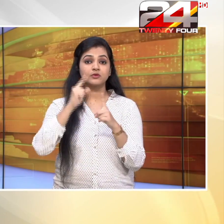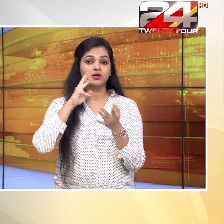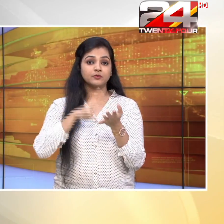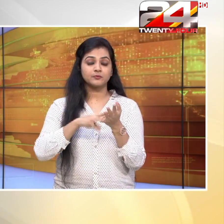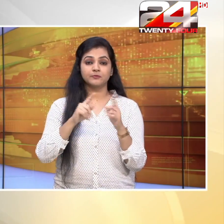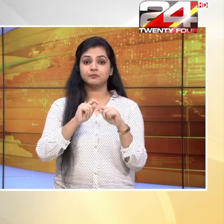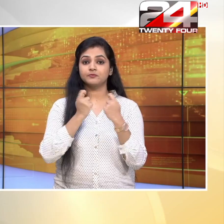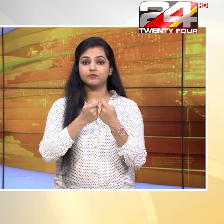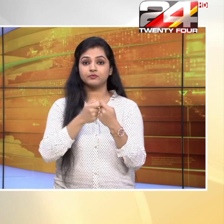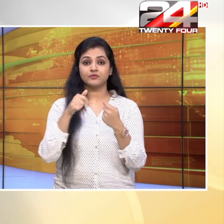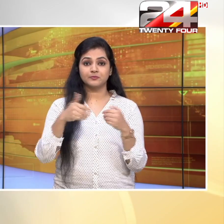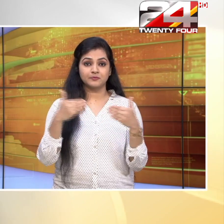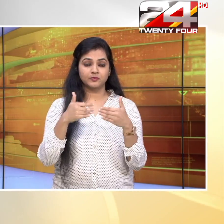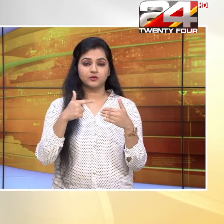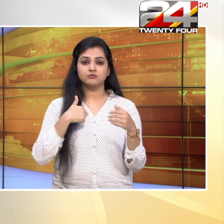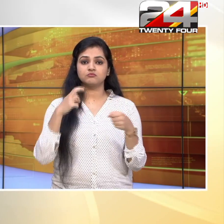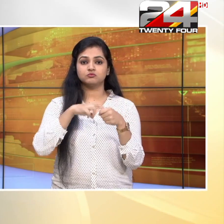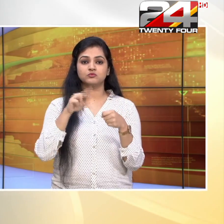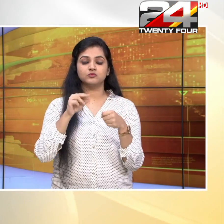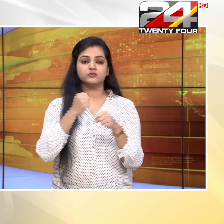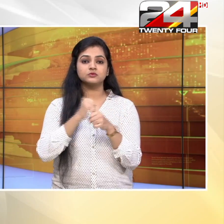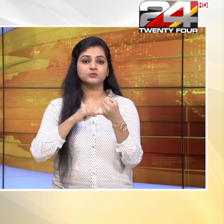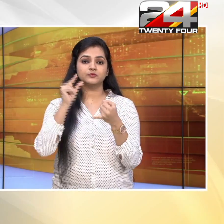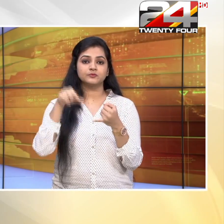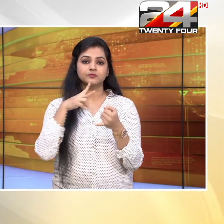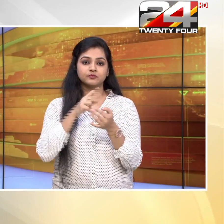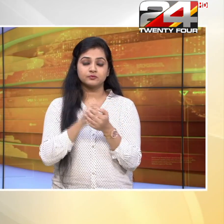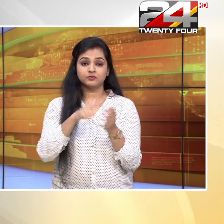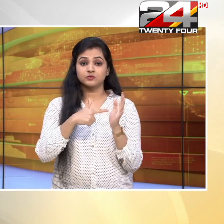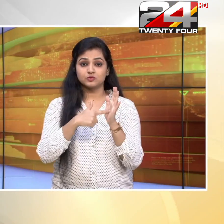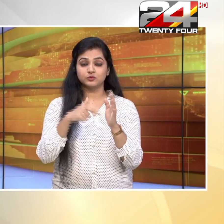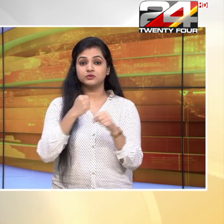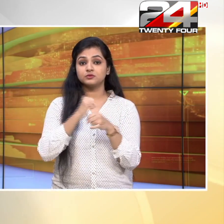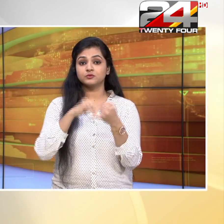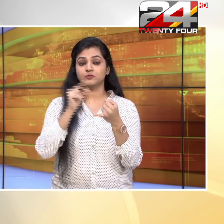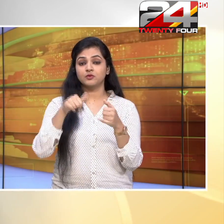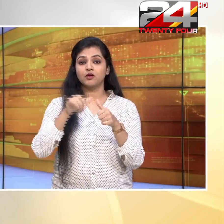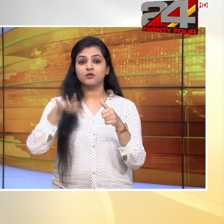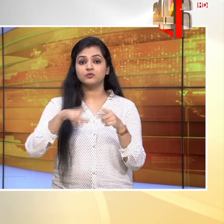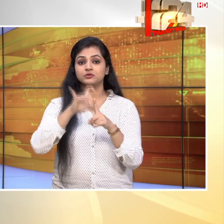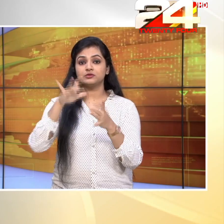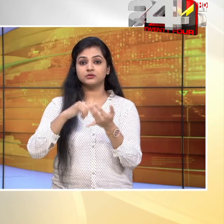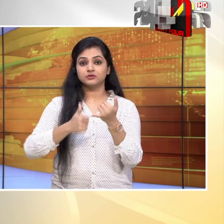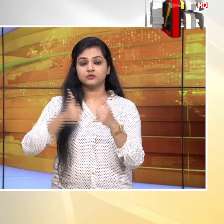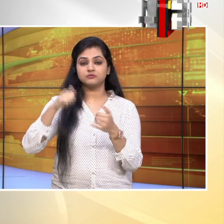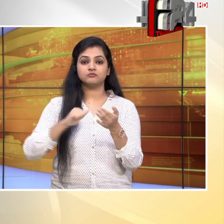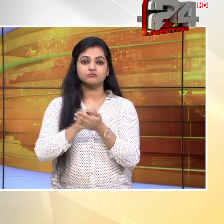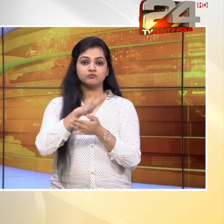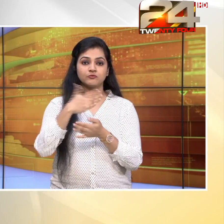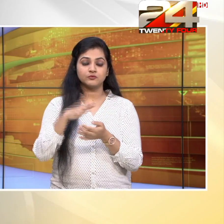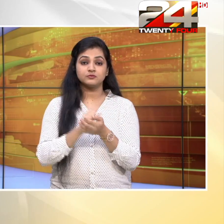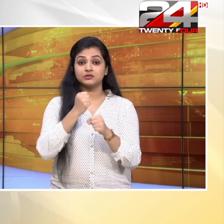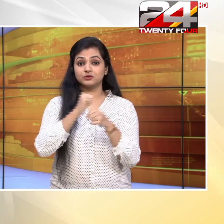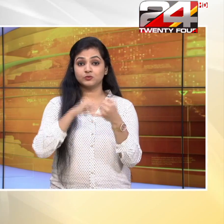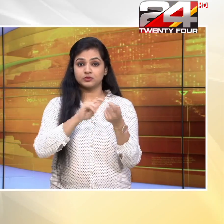സിപിഐഎം പാർട്ടി കോൺഗ്രസിൽ പങ്കെടുക്കാനല്ല എന്ന് ജി സുധാകരൻ. ഇക്കാര്യം ചൂണ്ടിക്കാട്ടി ജി സുധാകരൻ ആലപ്പുഴ ജില്ലാ സെക്രട്ടറിക്ക് കത്ത് നൽകി. ജി സുധാകരന്